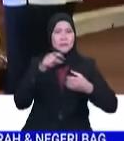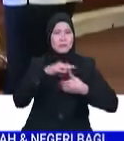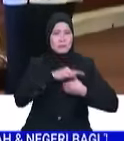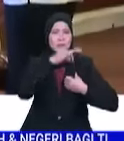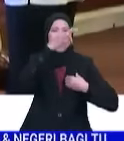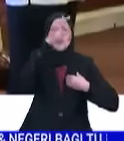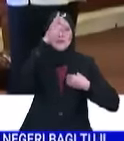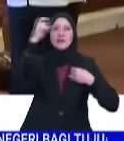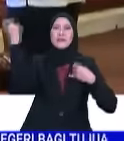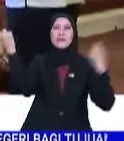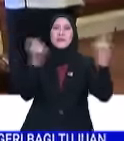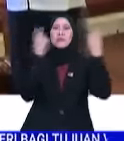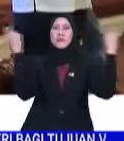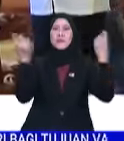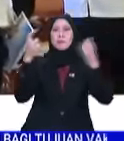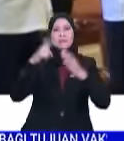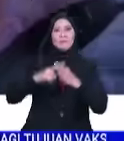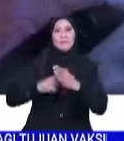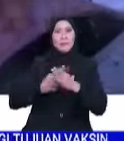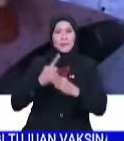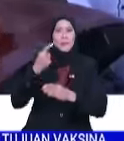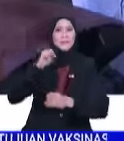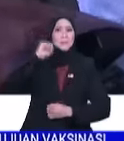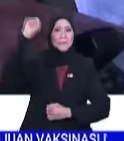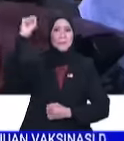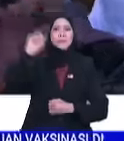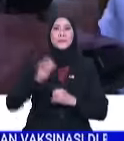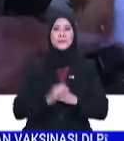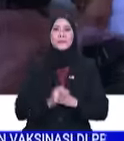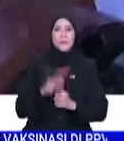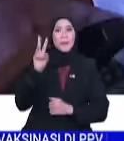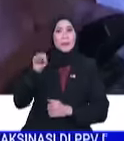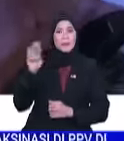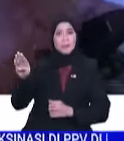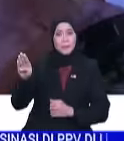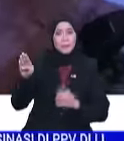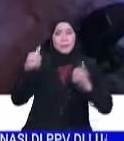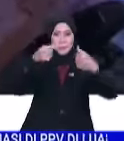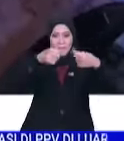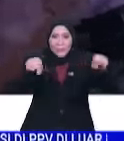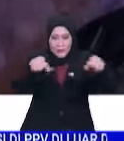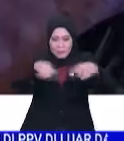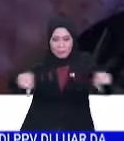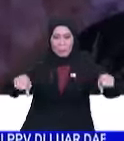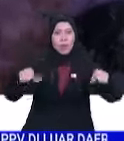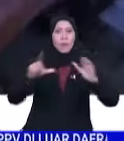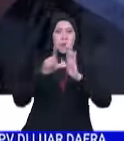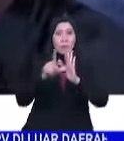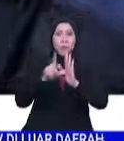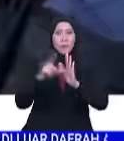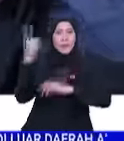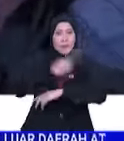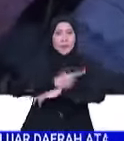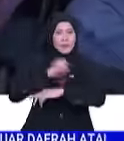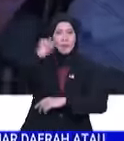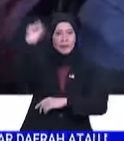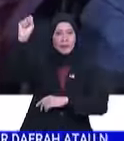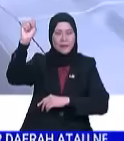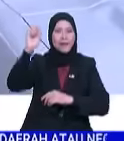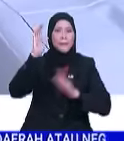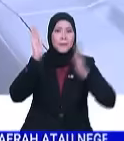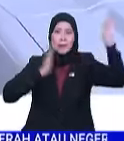lagi sambutan Bulan Kebangsaan. Menteri Besar kemudian melekatkan stiker logo Hari Kebangsaan Malaysia